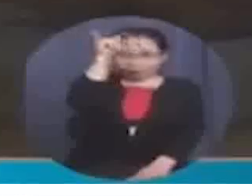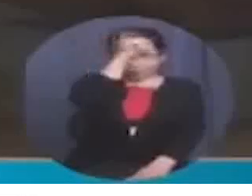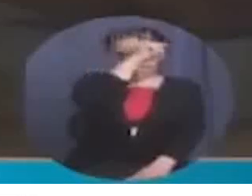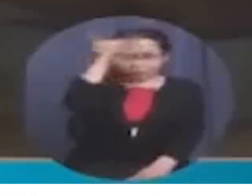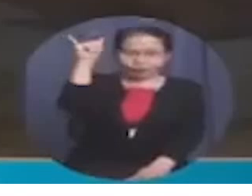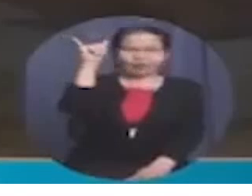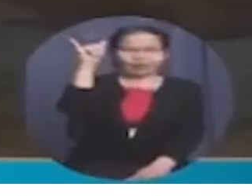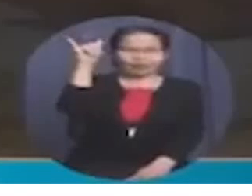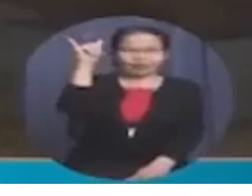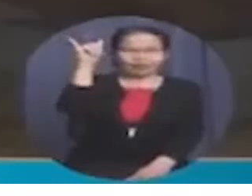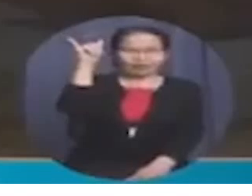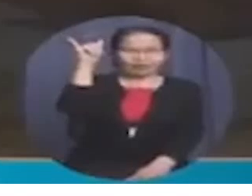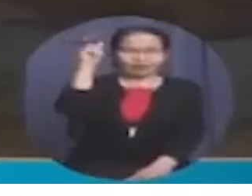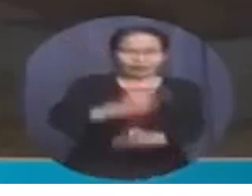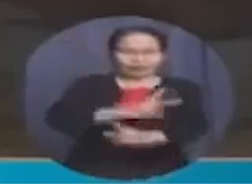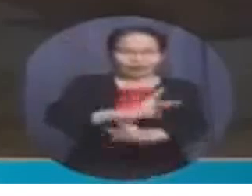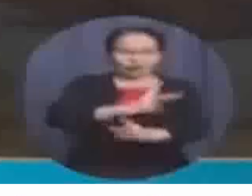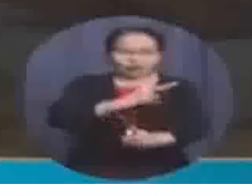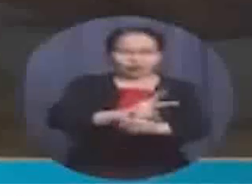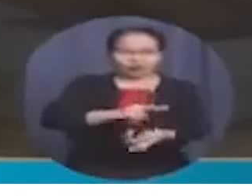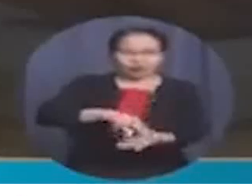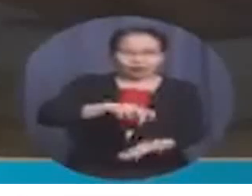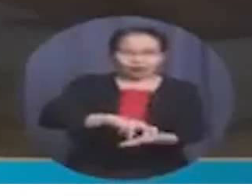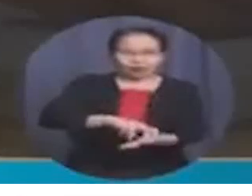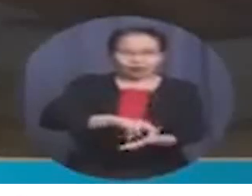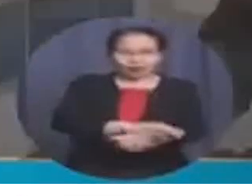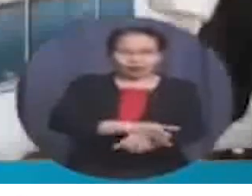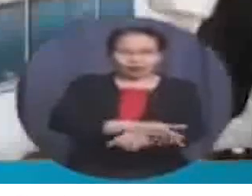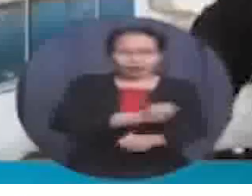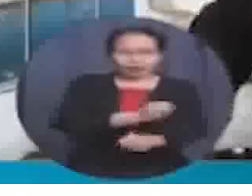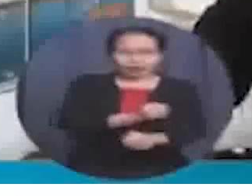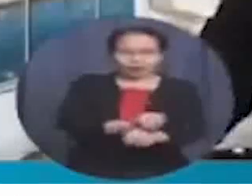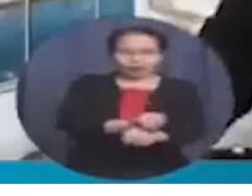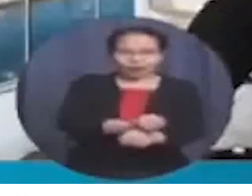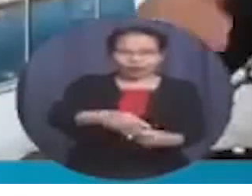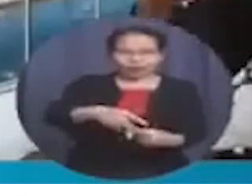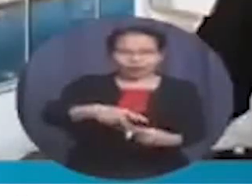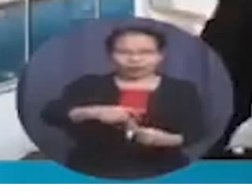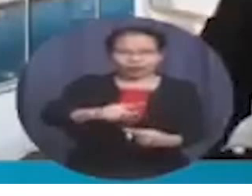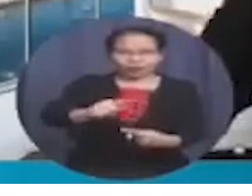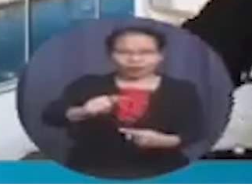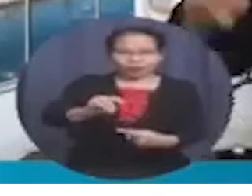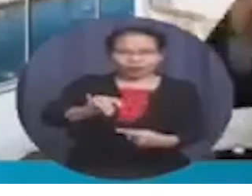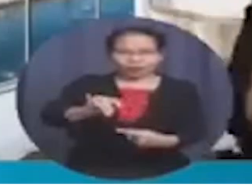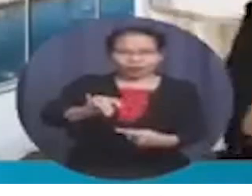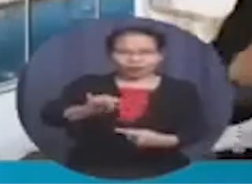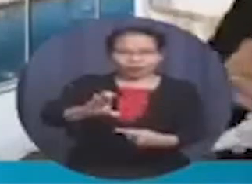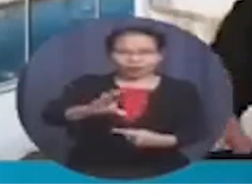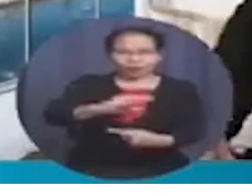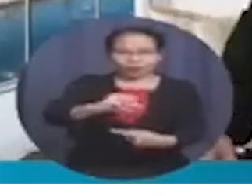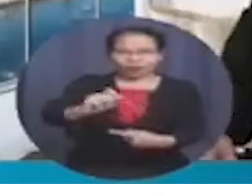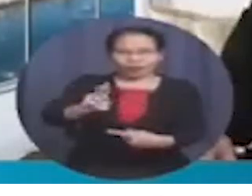Katarantaduhan yan na ipagtanggol nyo pa yung pagluhod dyan sa mga kahoy, bato, plastic, styrofoam, kung